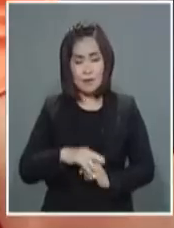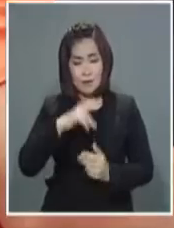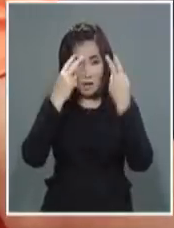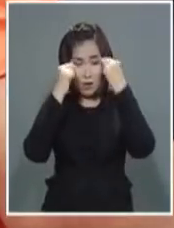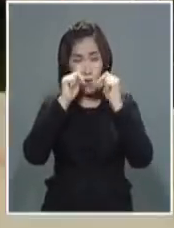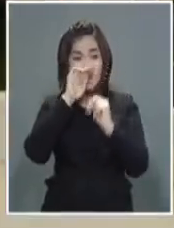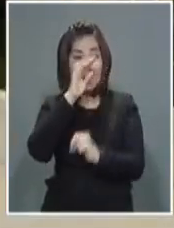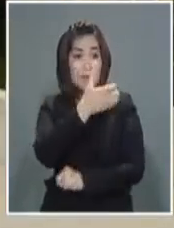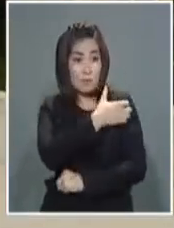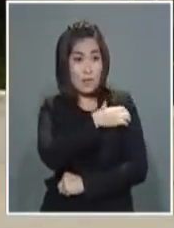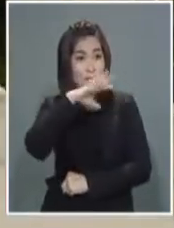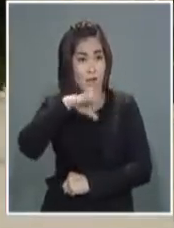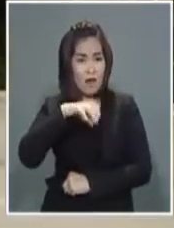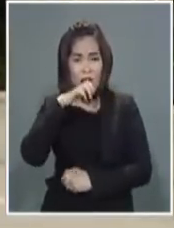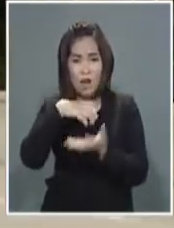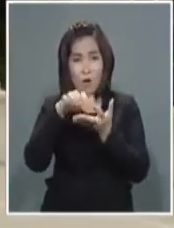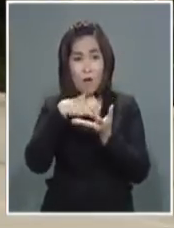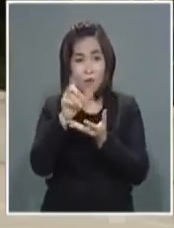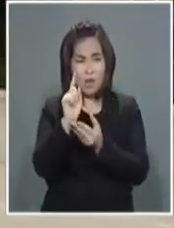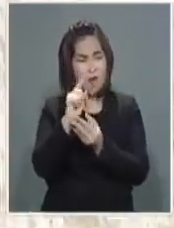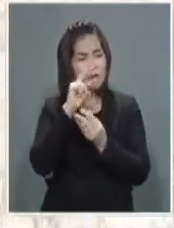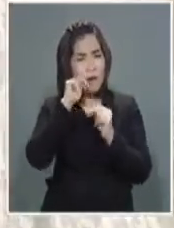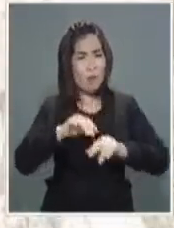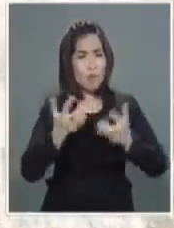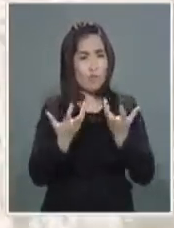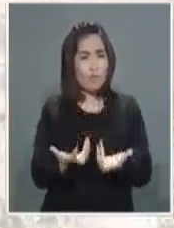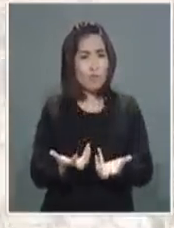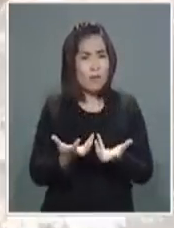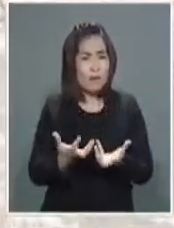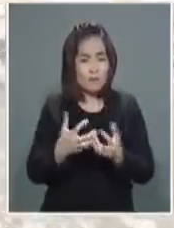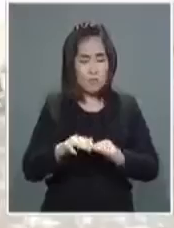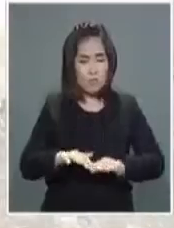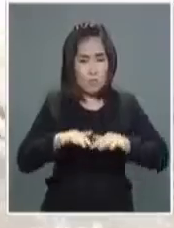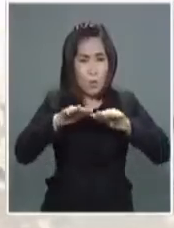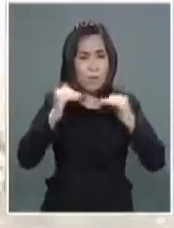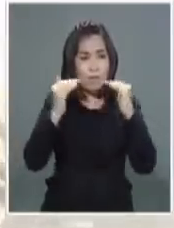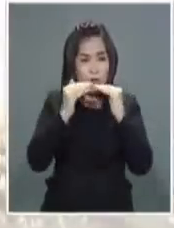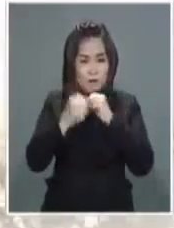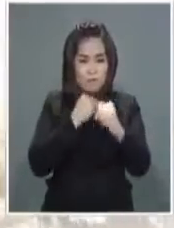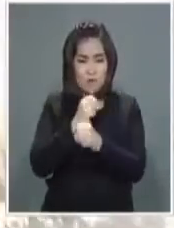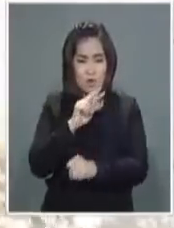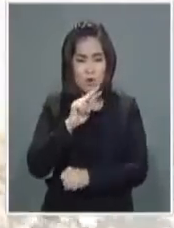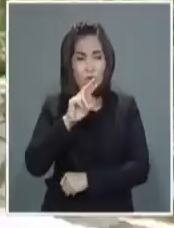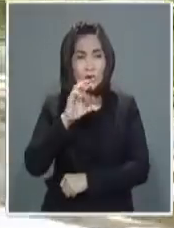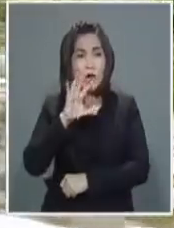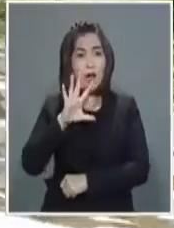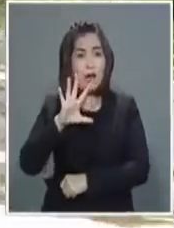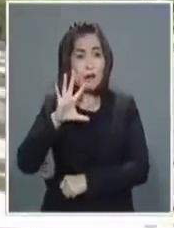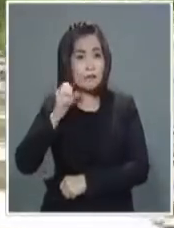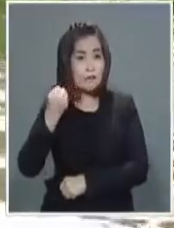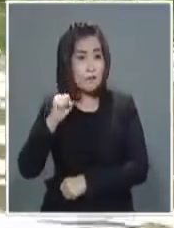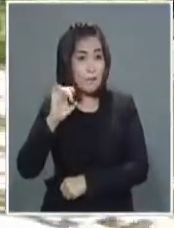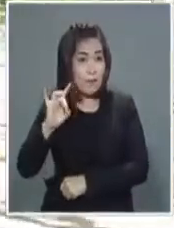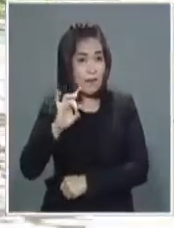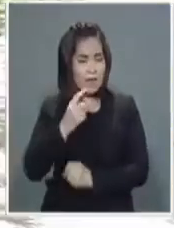ล่วงบอกด้วยนะคะว่าน้ำท่วมครั้งนี้นั้นรุนแรงและหนักมากที่สุดเทียบเท่ากับปี2518ซึ่งจากการเฝ้าติดตามสถานการณ์อย่างใกล้ชิด